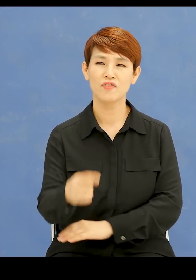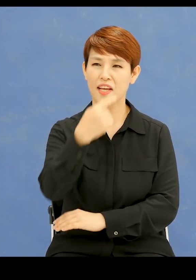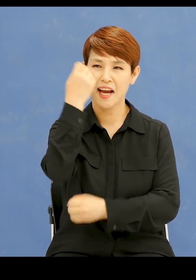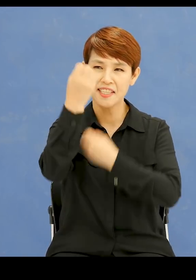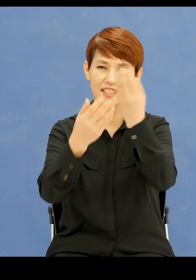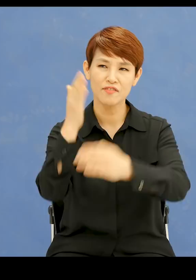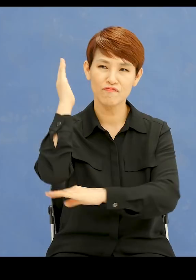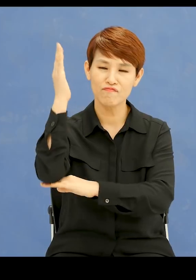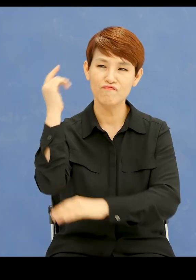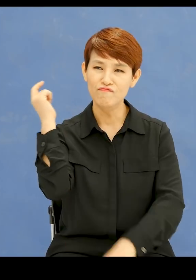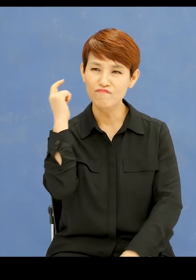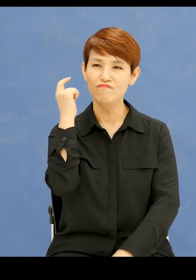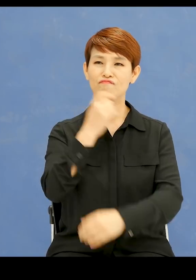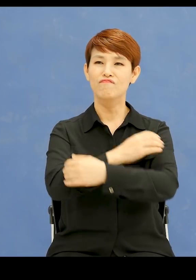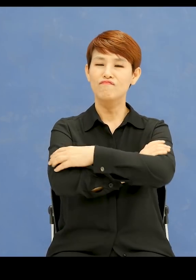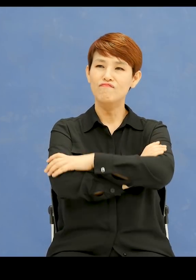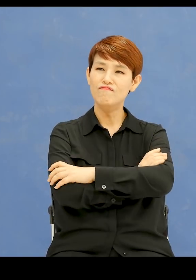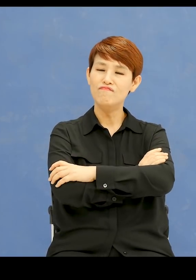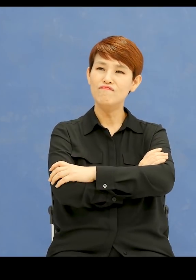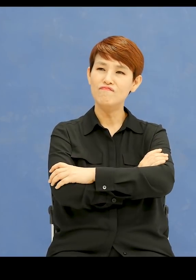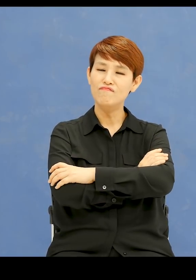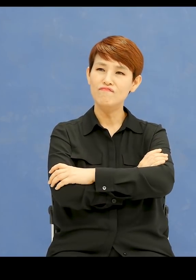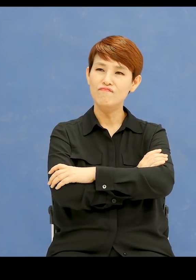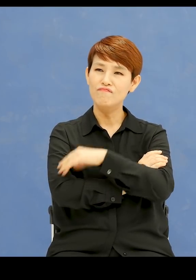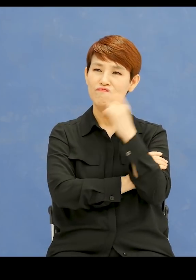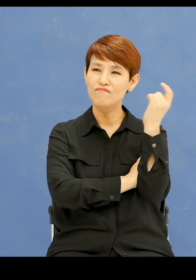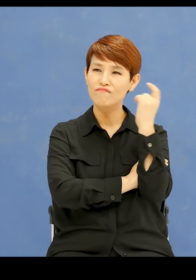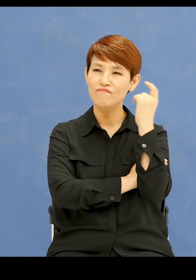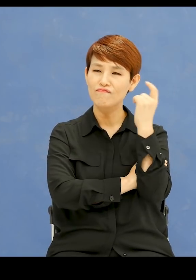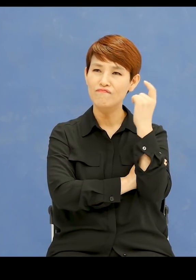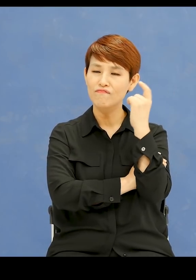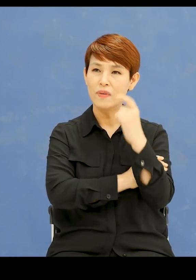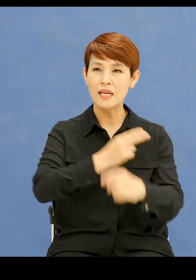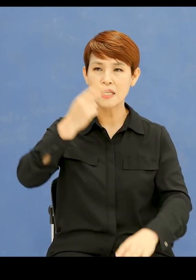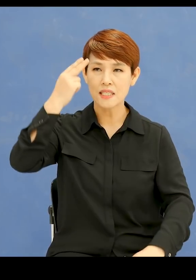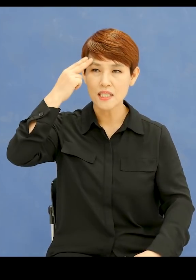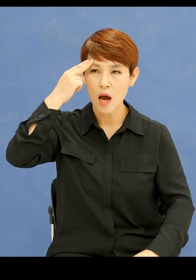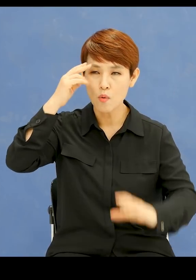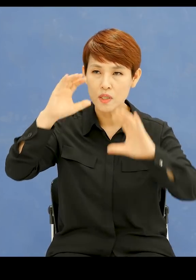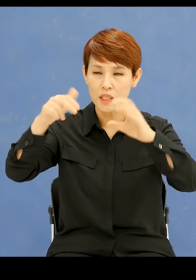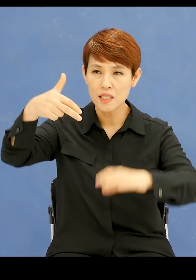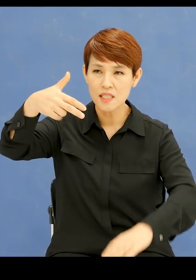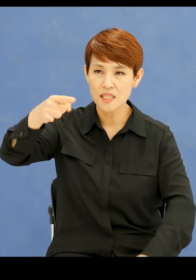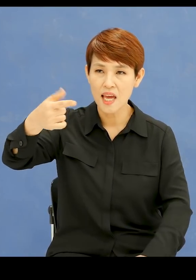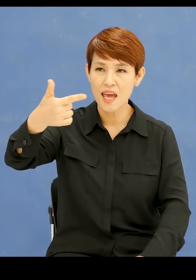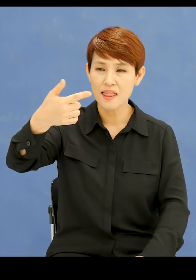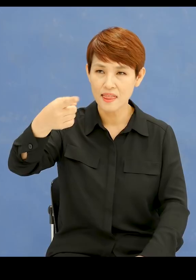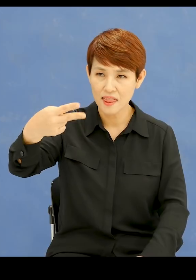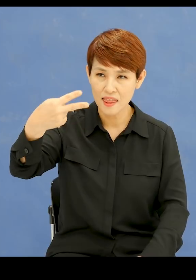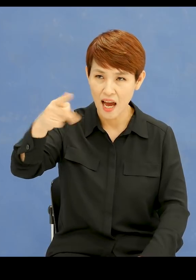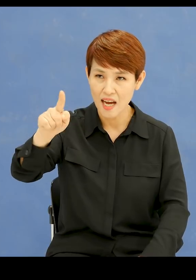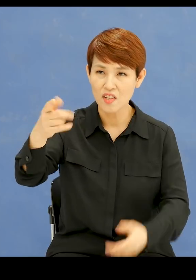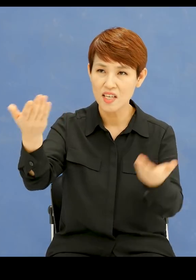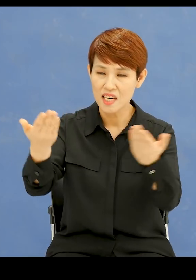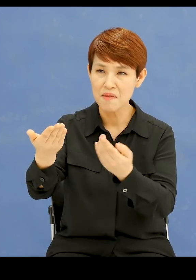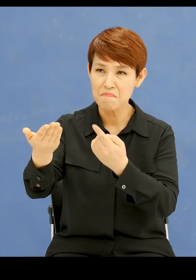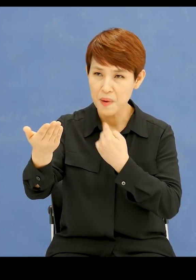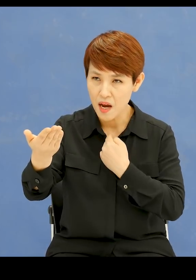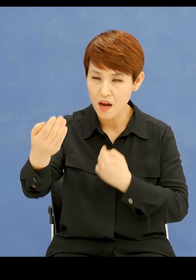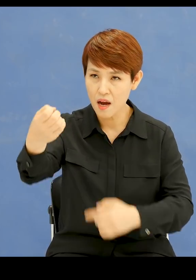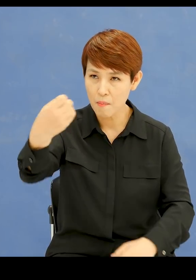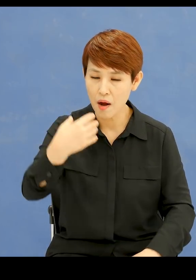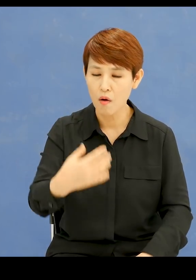집사님 간증을. 근데 이분 간증을 이렇게 들어보니까 사우디 제다에서 근무한 거 일단은 저희